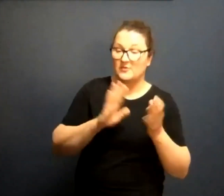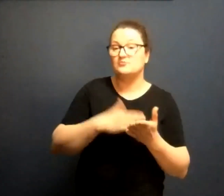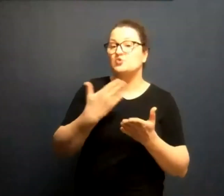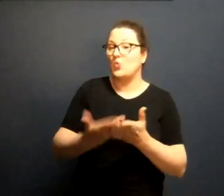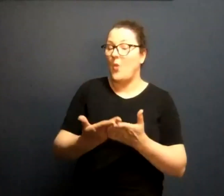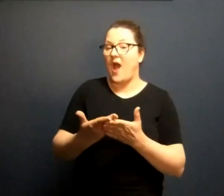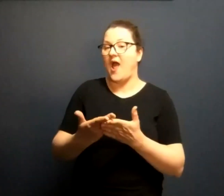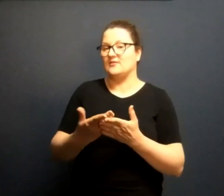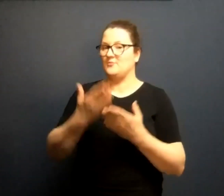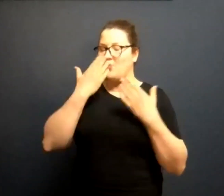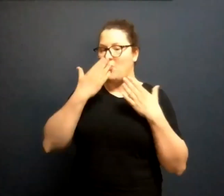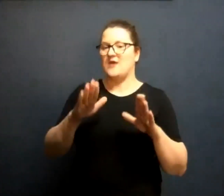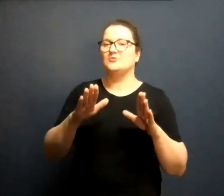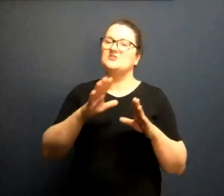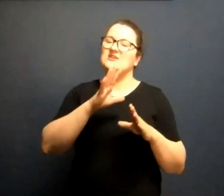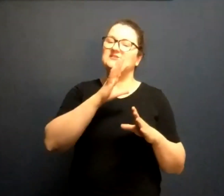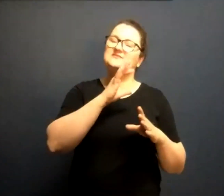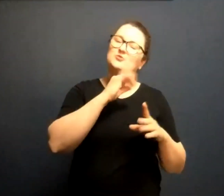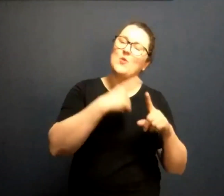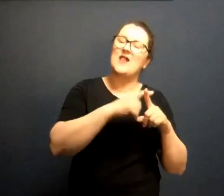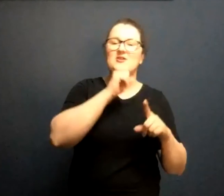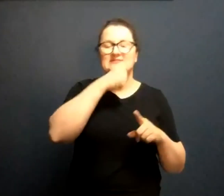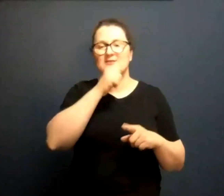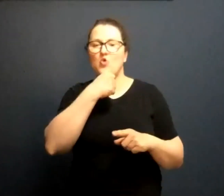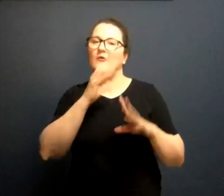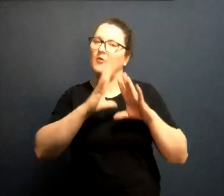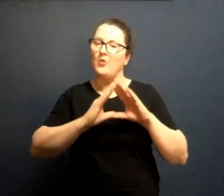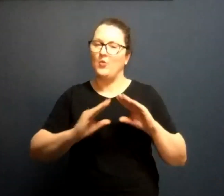odczarowywanie seksualności seniorów na przykład w filmie?